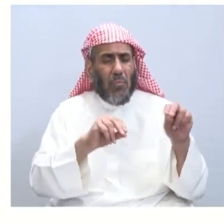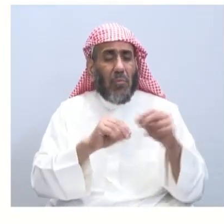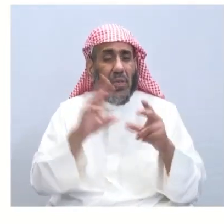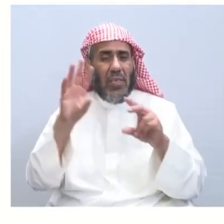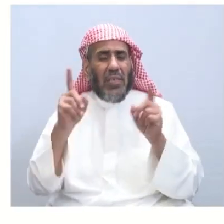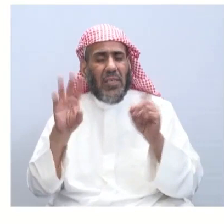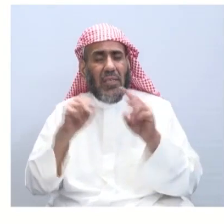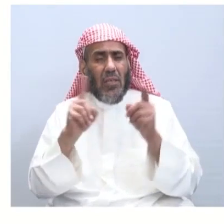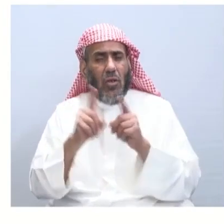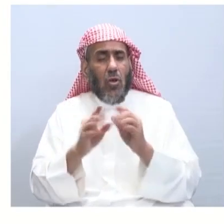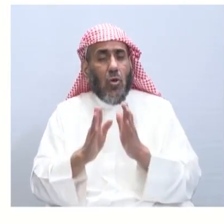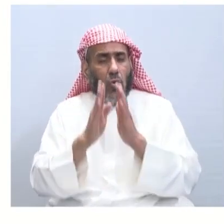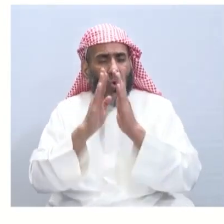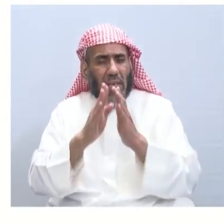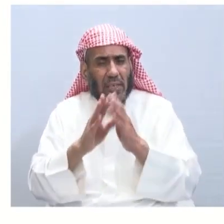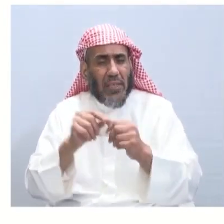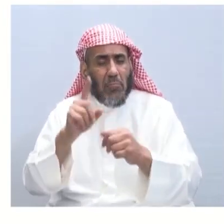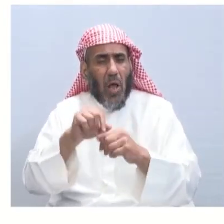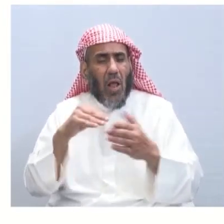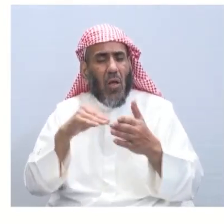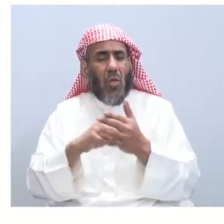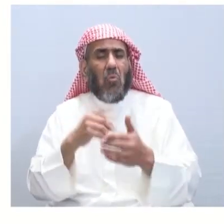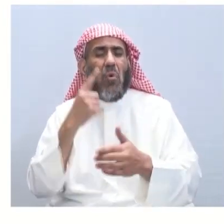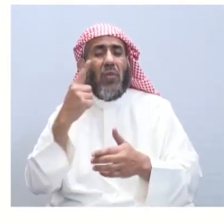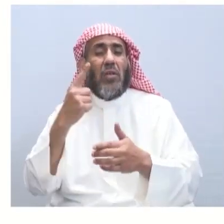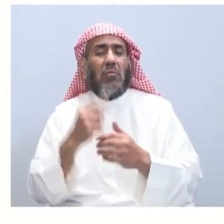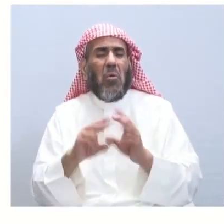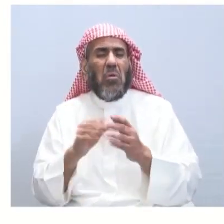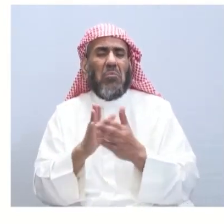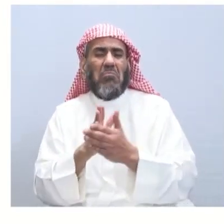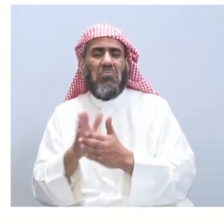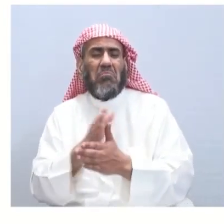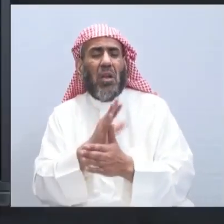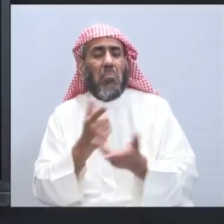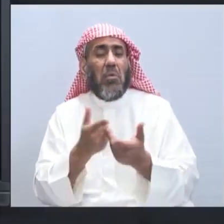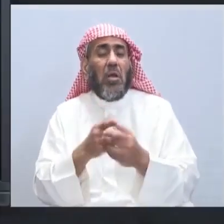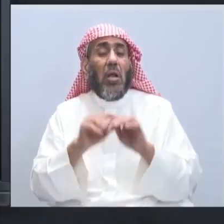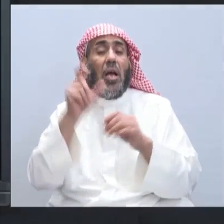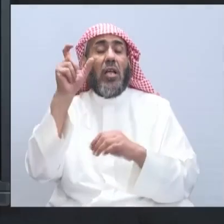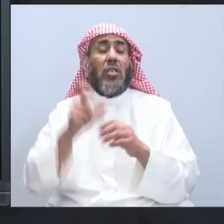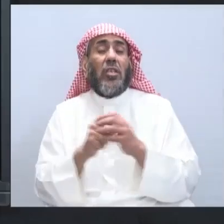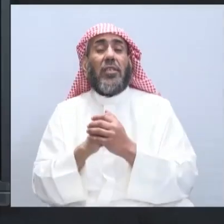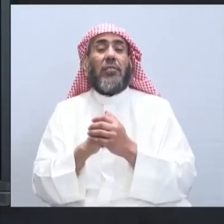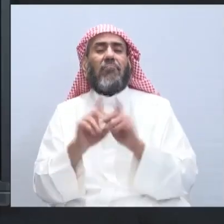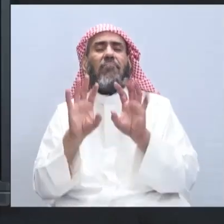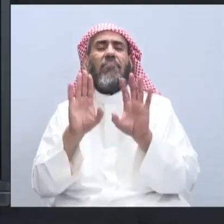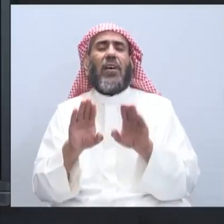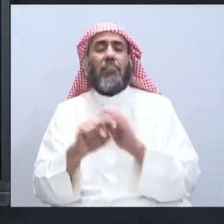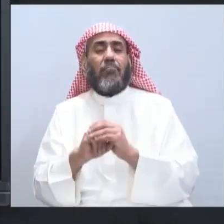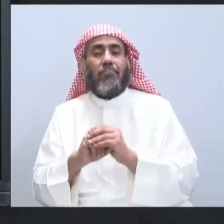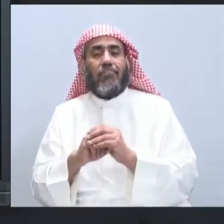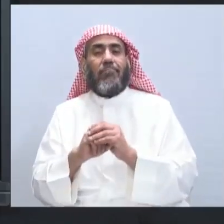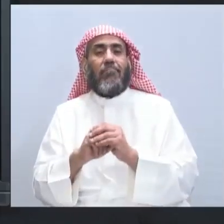القصيره جدا يركز على حدث واحد فقط يذكر حدث او يذكر جانب من جوانب هذه الشخصيه